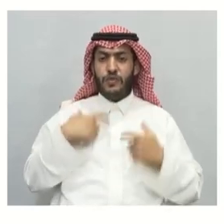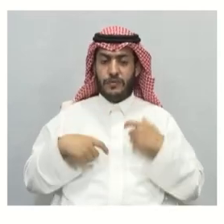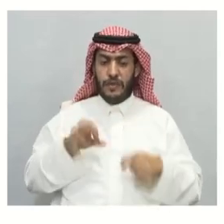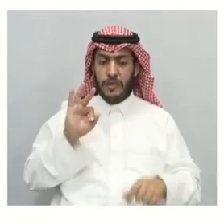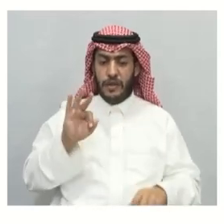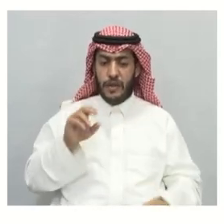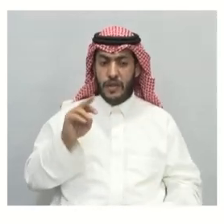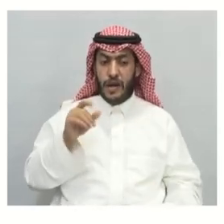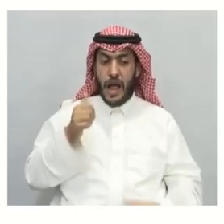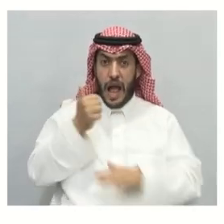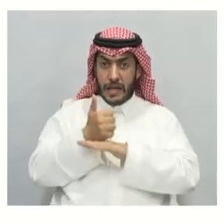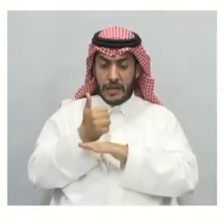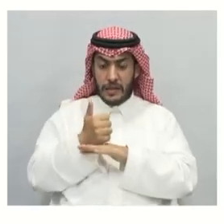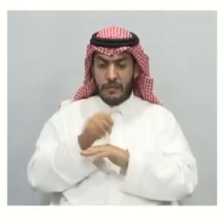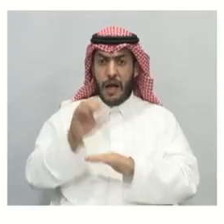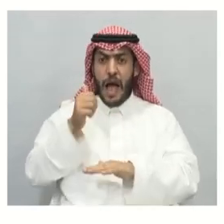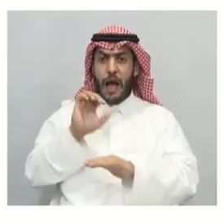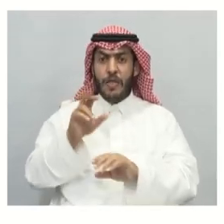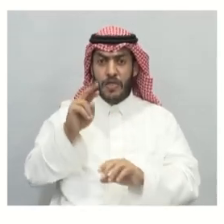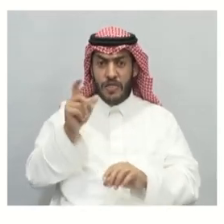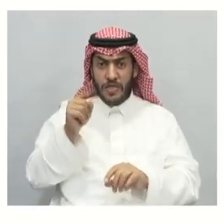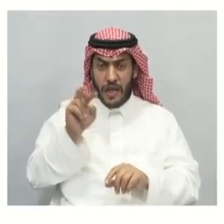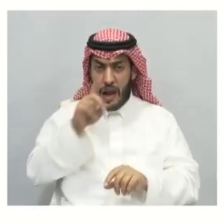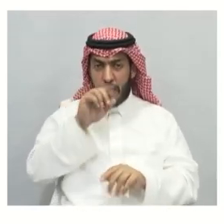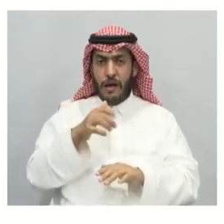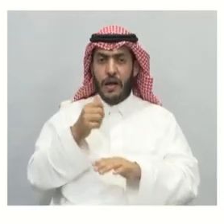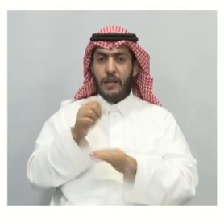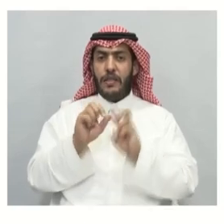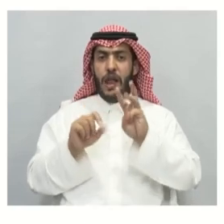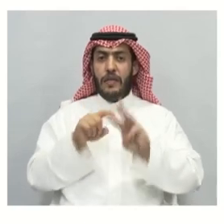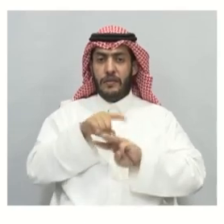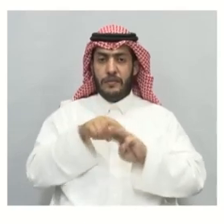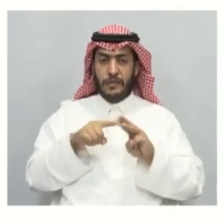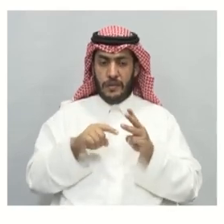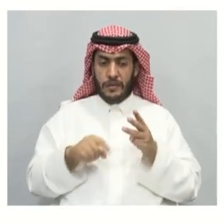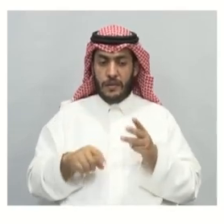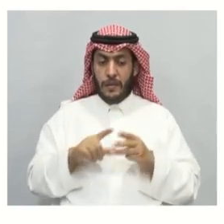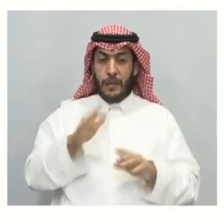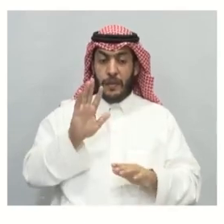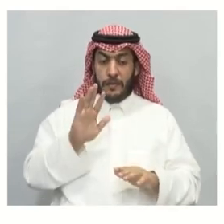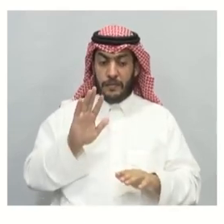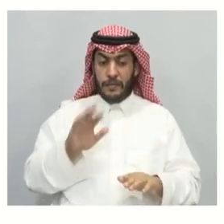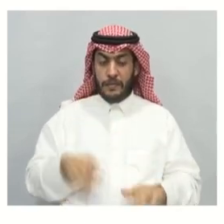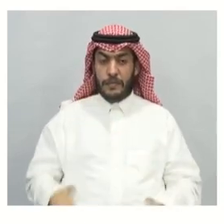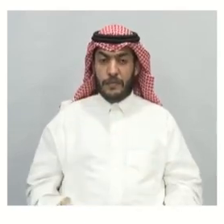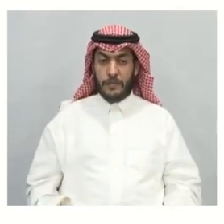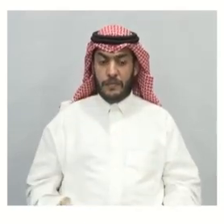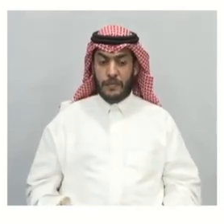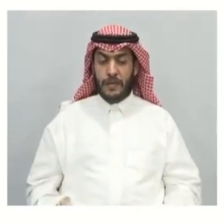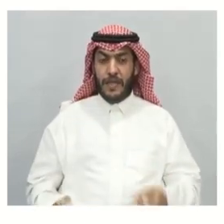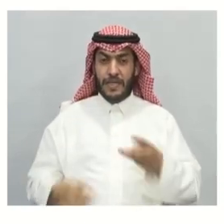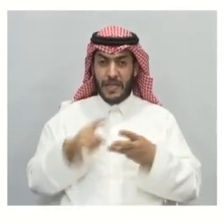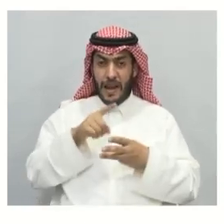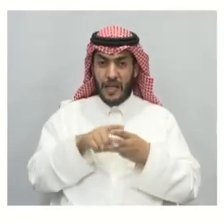ذريه اساسيه يعني كل ذره لابد ان تحتوي على هذه الثلاثه اشياء اما تكون عفوا هذه